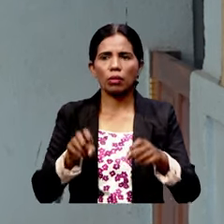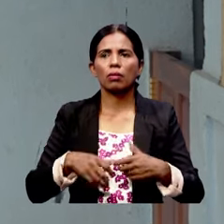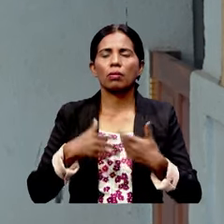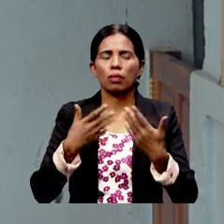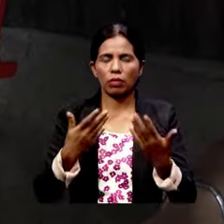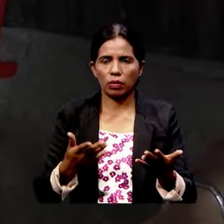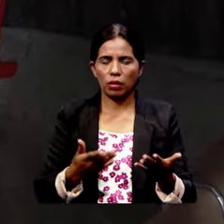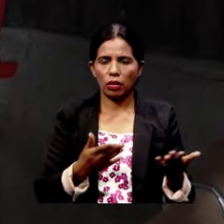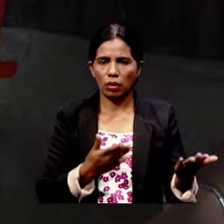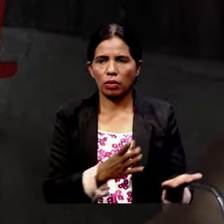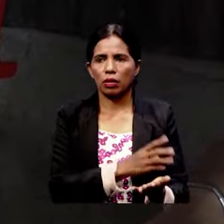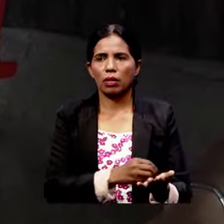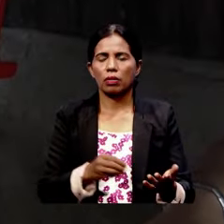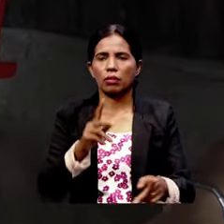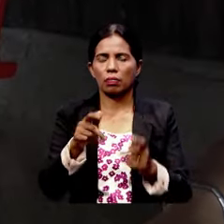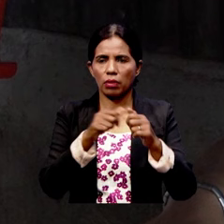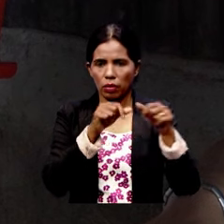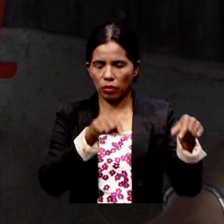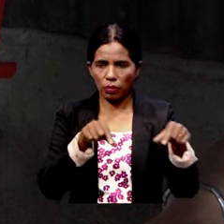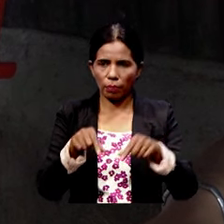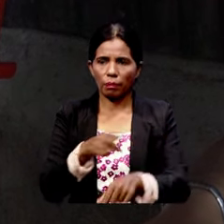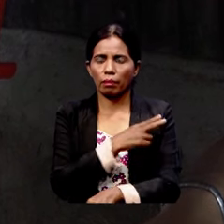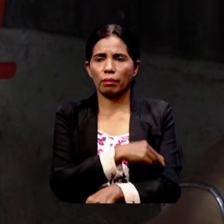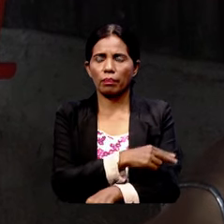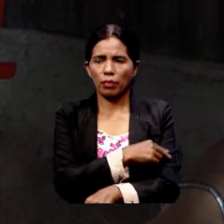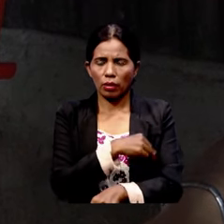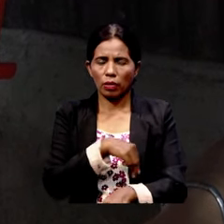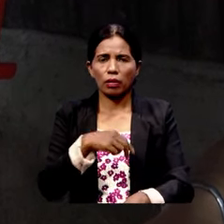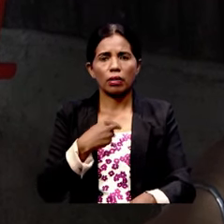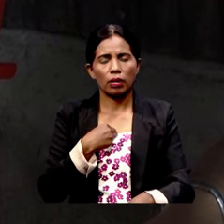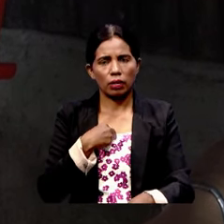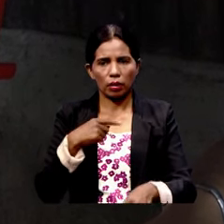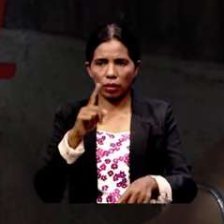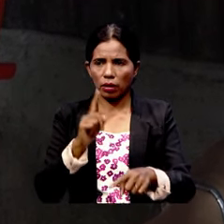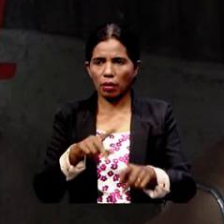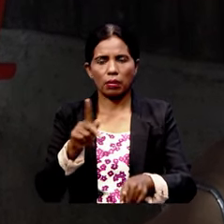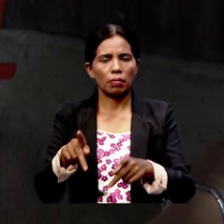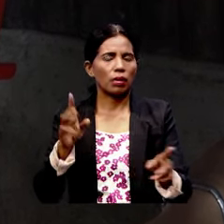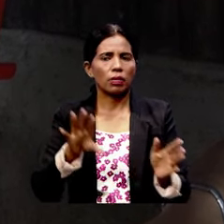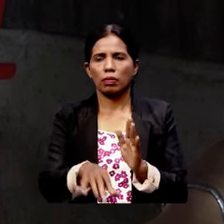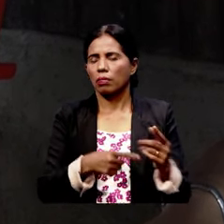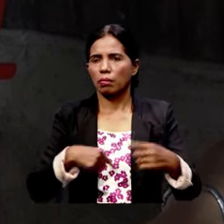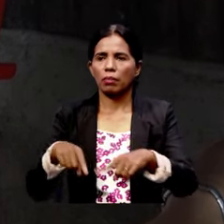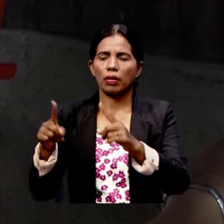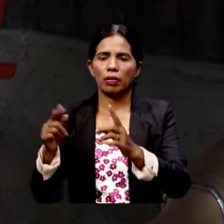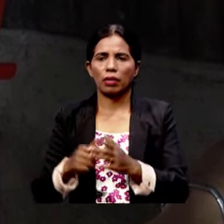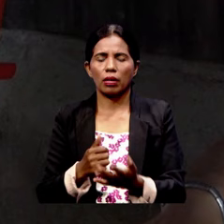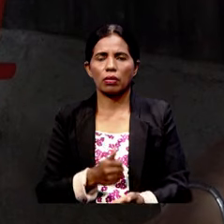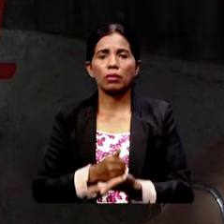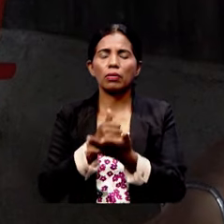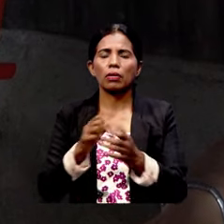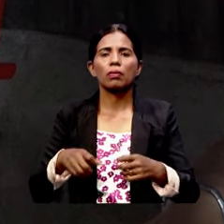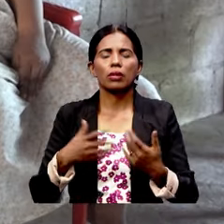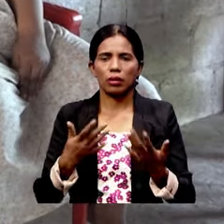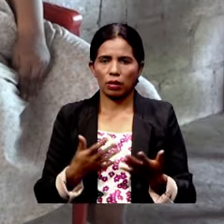urus ninha. Deficiente nia ne. Be hospital ne tem nine tem bara sik tam label e mai label me wakila tu ba. Ma me ato apoya ato sa. Apoya no